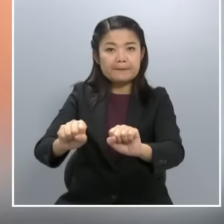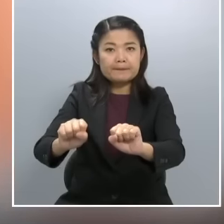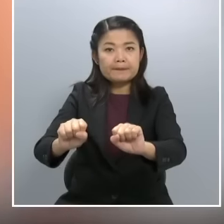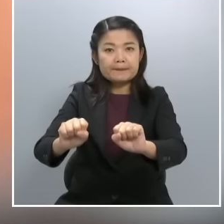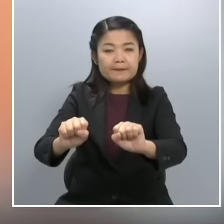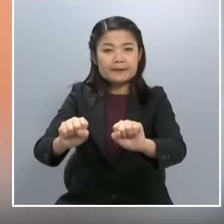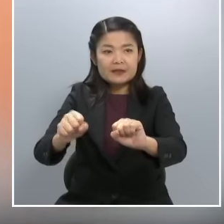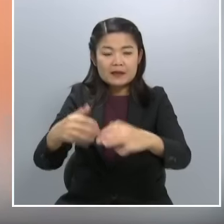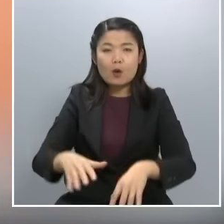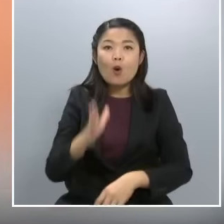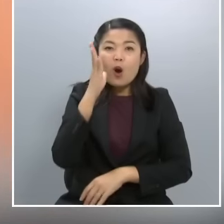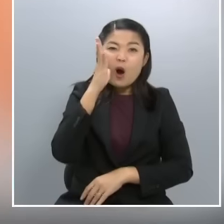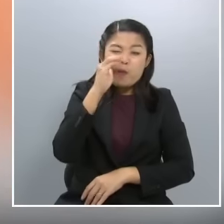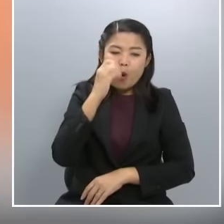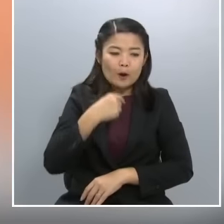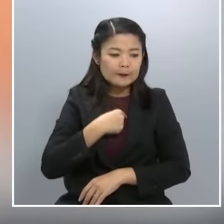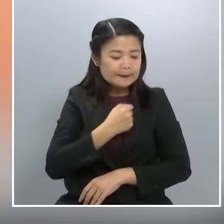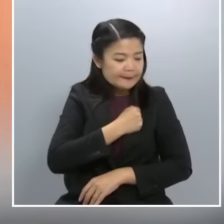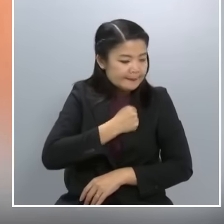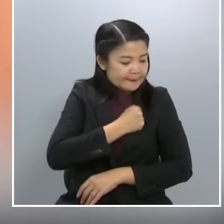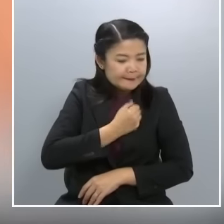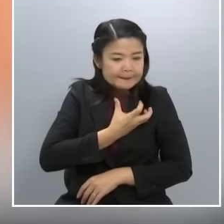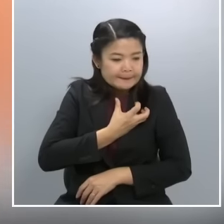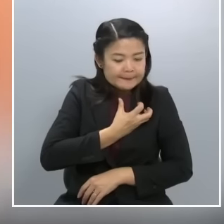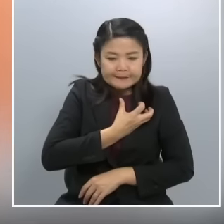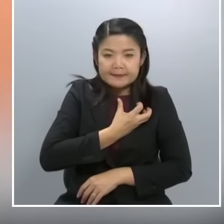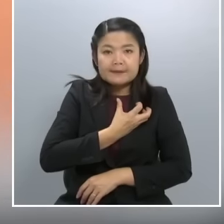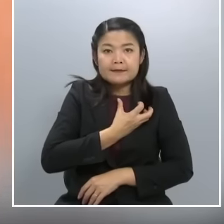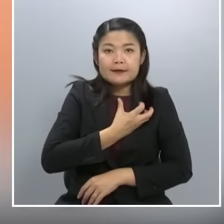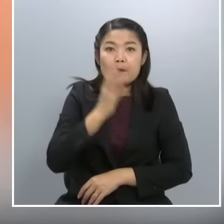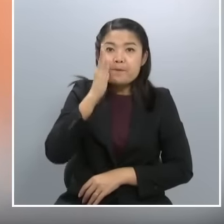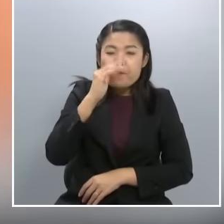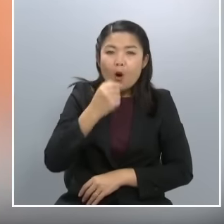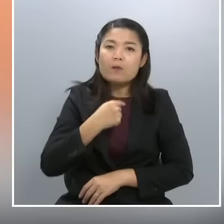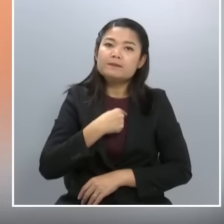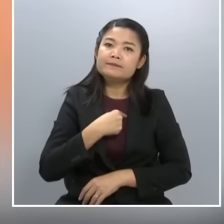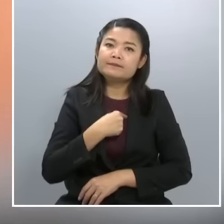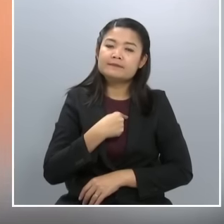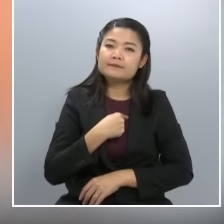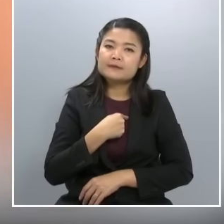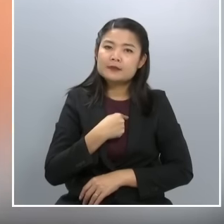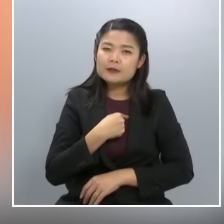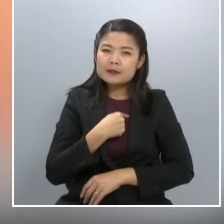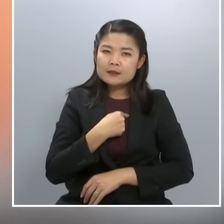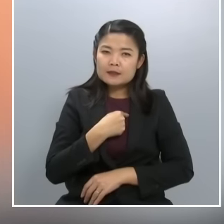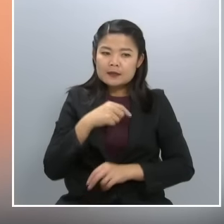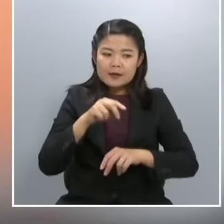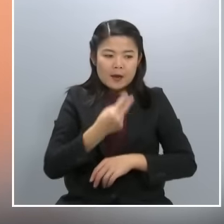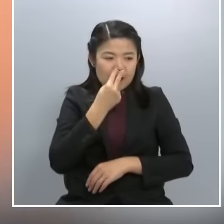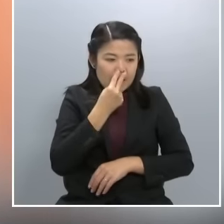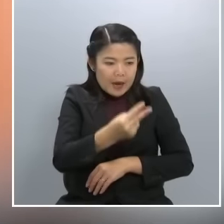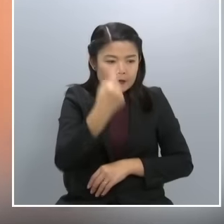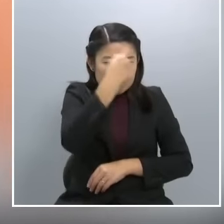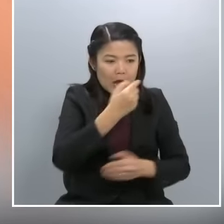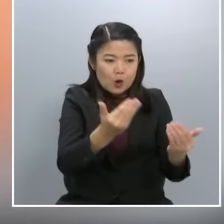ครับคือหัวอกคนเป็นพ่อนะฮะคือพ่อเบอกเลยบอกว่าผมเนี่ยนั่งแล้วเห็นหน้าลูกเนี่ยผม